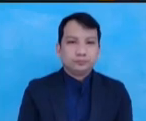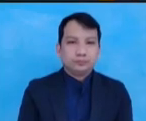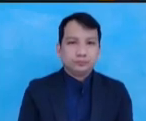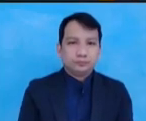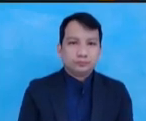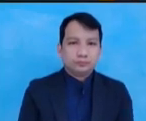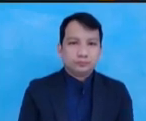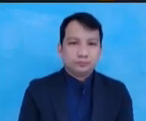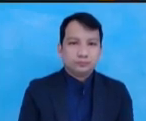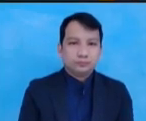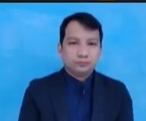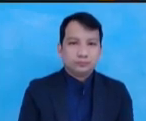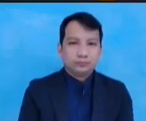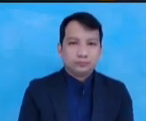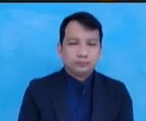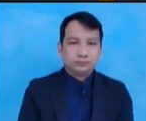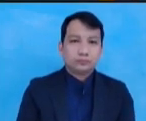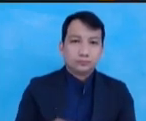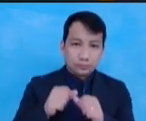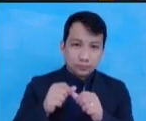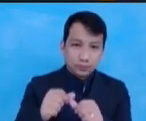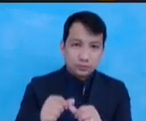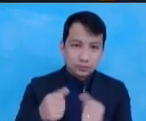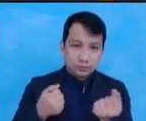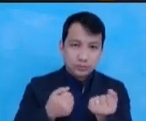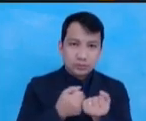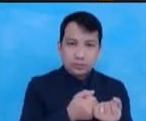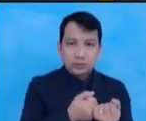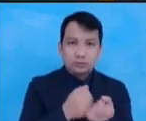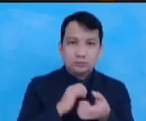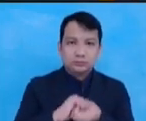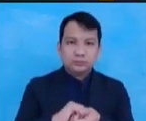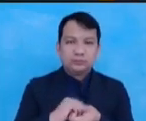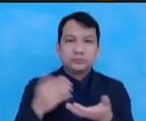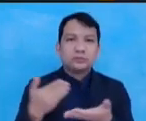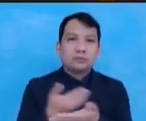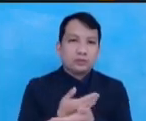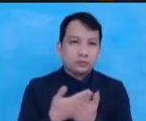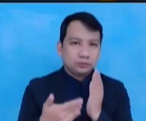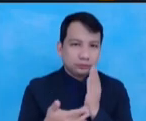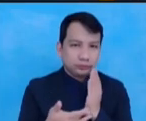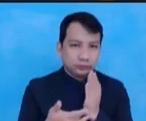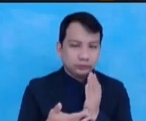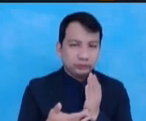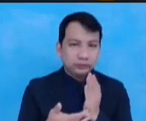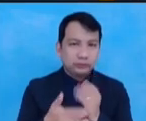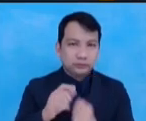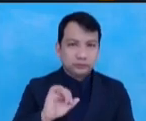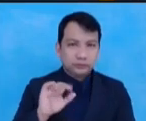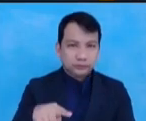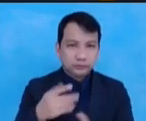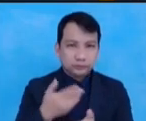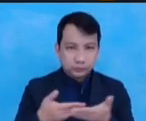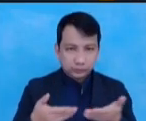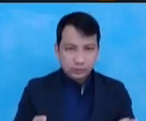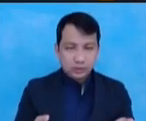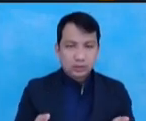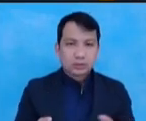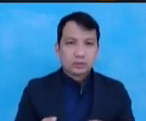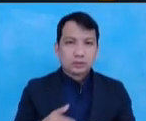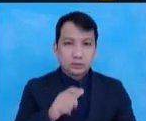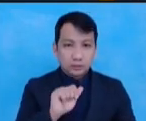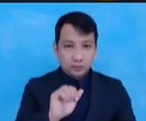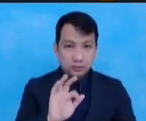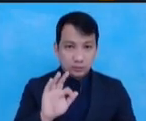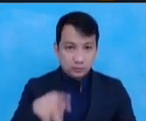Patuloy po ang pagtulong ng Amerika upang maging moderno na ang mga kagamitan ng Armed Forces of the Philippines o AFP. Katunayan na nga po ang US na